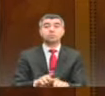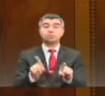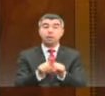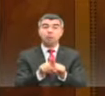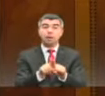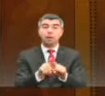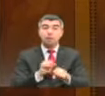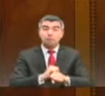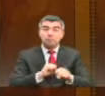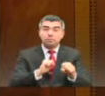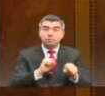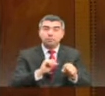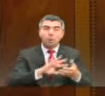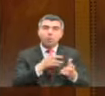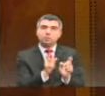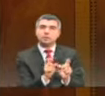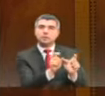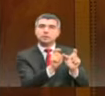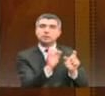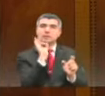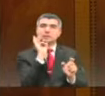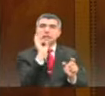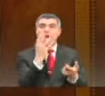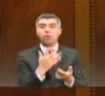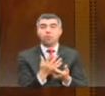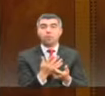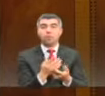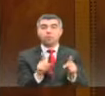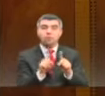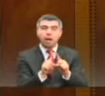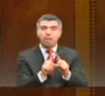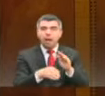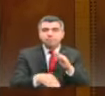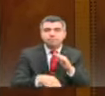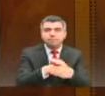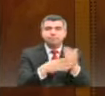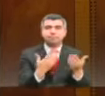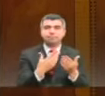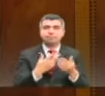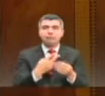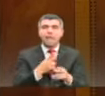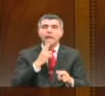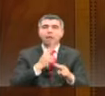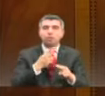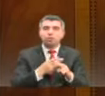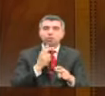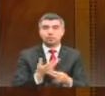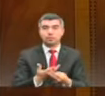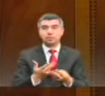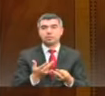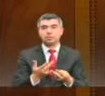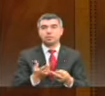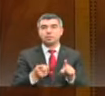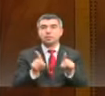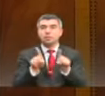للجريمة بمختلف مظاهرها ومحاربة الهجرة السرية والمخدرات والجريمة